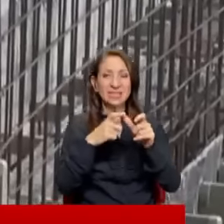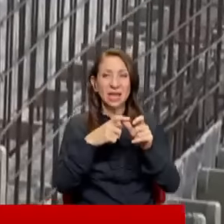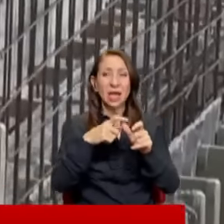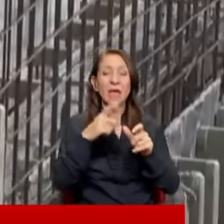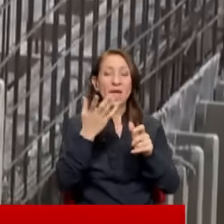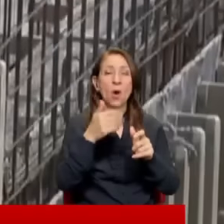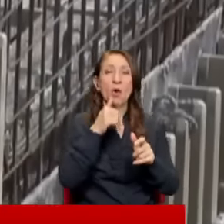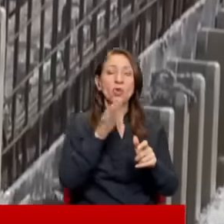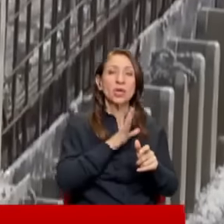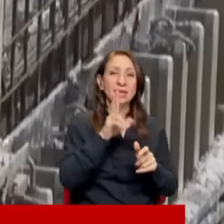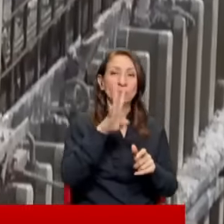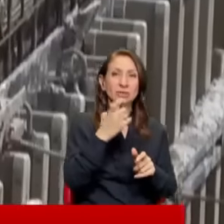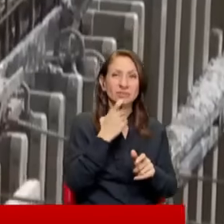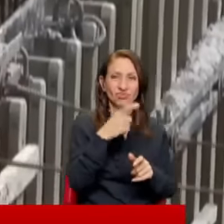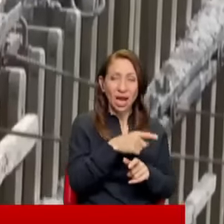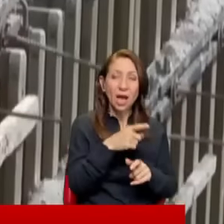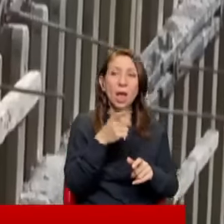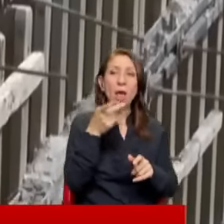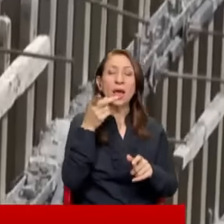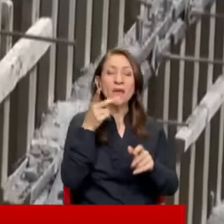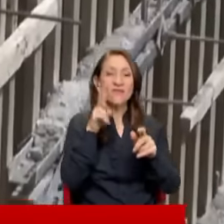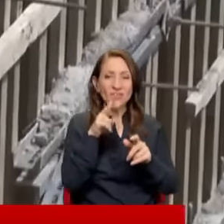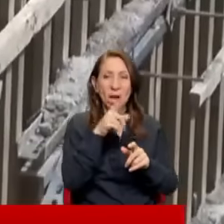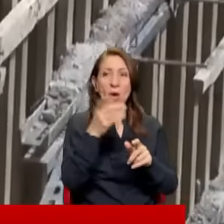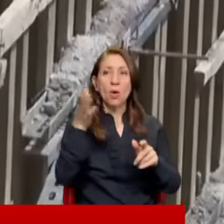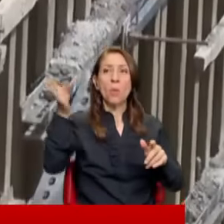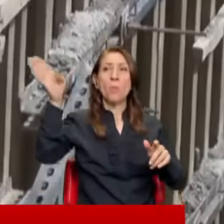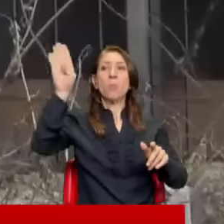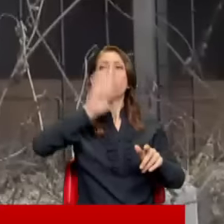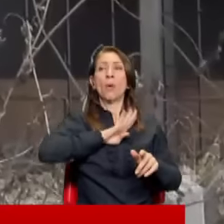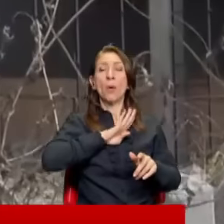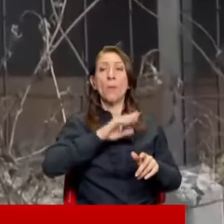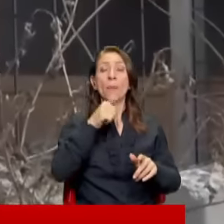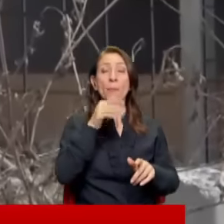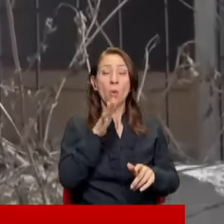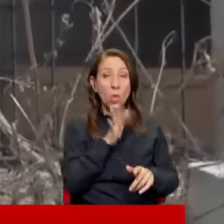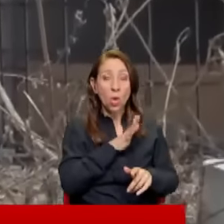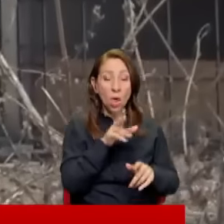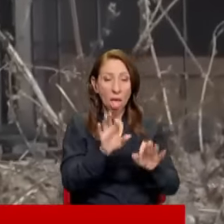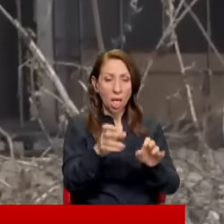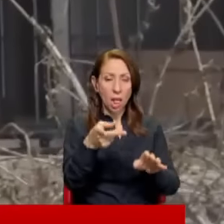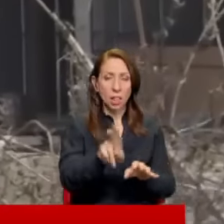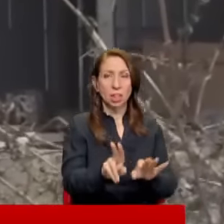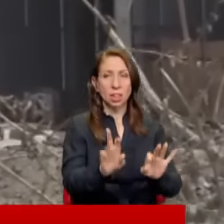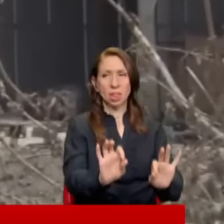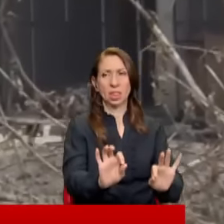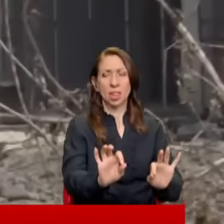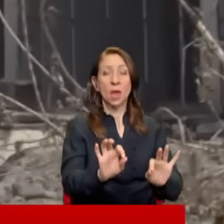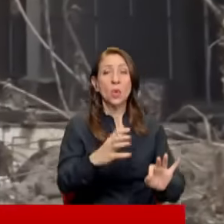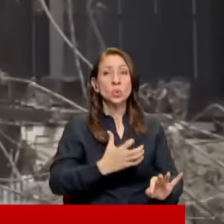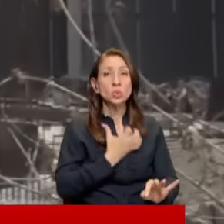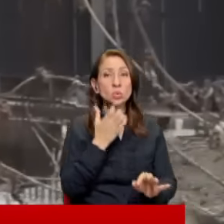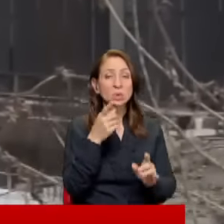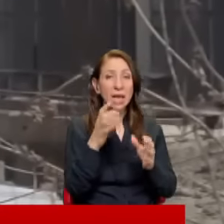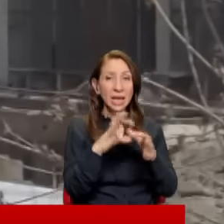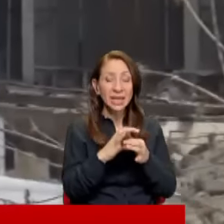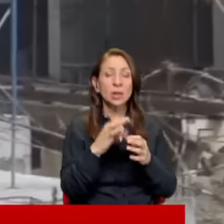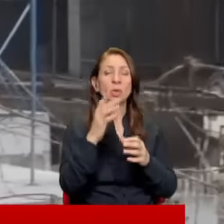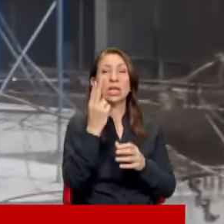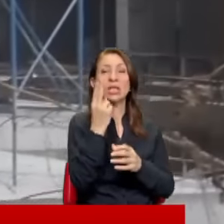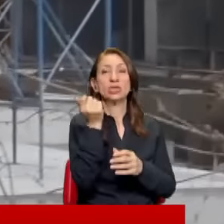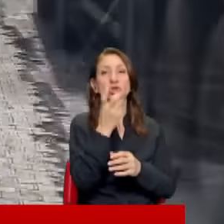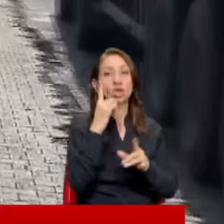Şahinle 24 yaşındaki oğlu Vefa küçük Şahin'in üzerine düştü babayla oldlu olay yerinde yaşamını yitirdi acı olayla ilgili 7 kişi